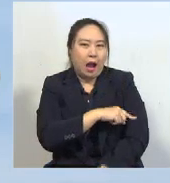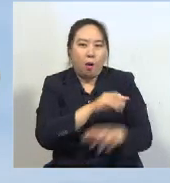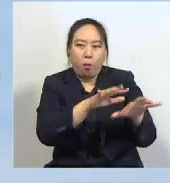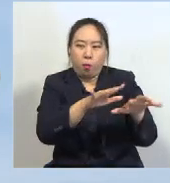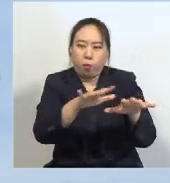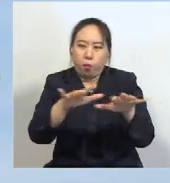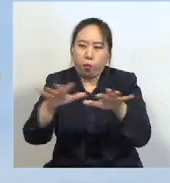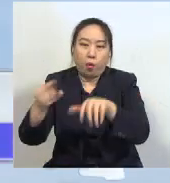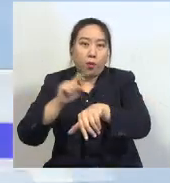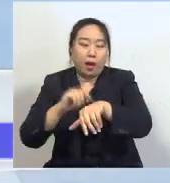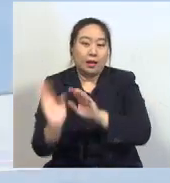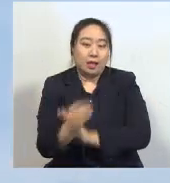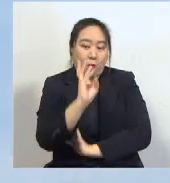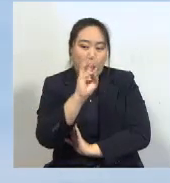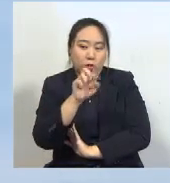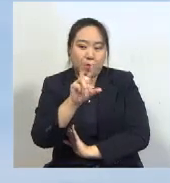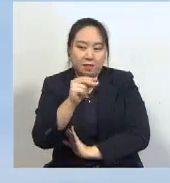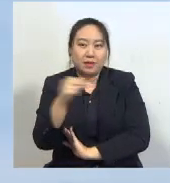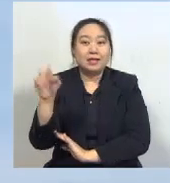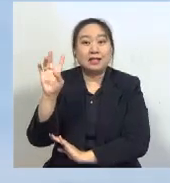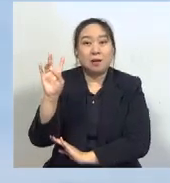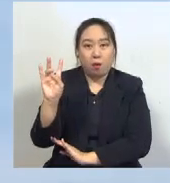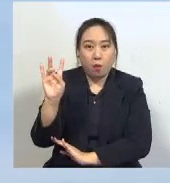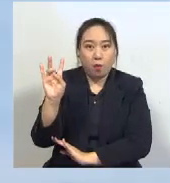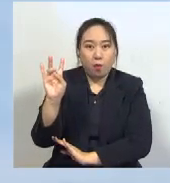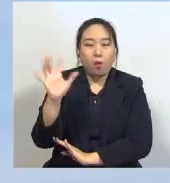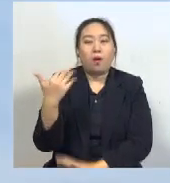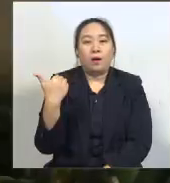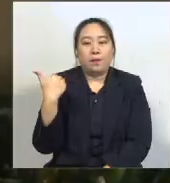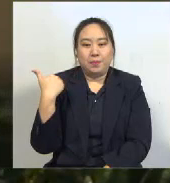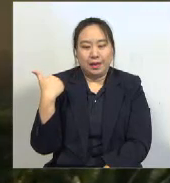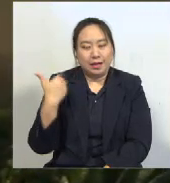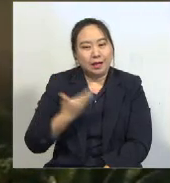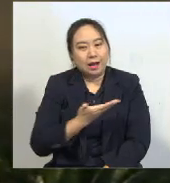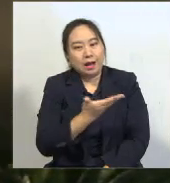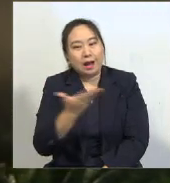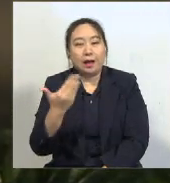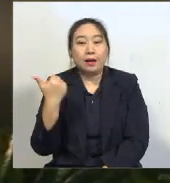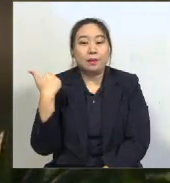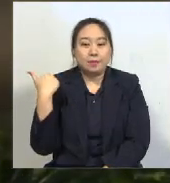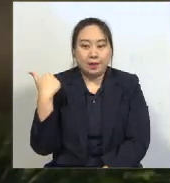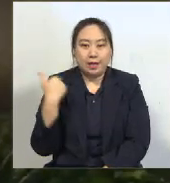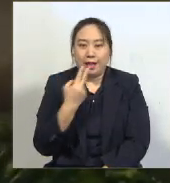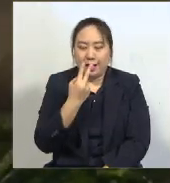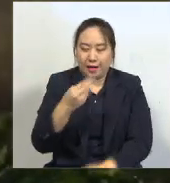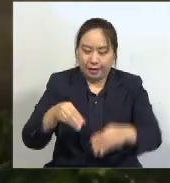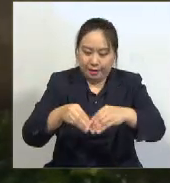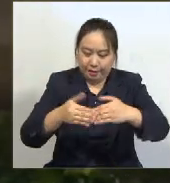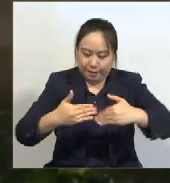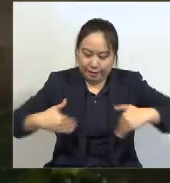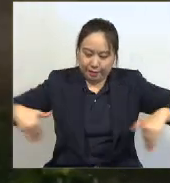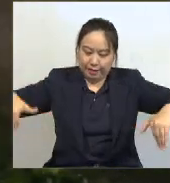ณ 6:30 ถึง 7:00 เศษๆแล้วก็จะมีด้านหลังก็จะมีเห็นสันเขื่อนจุดชมวิ